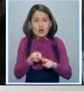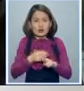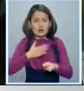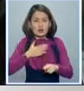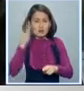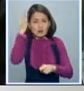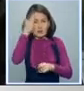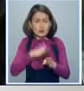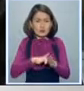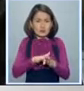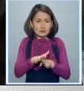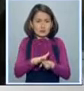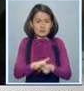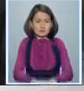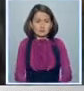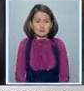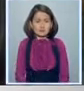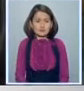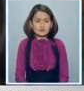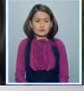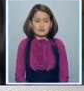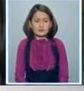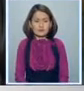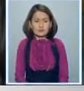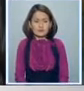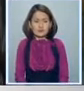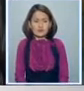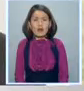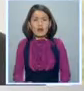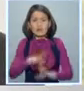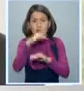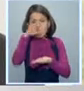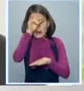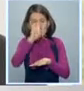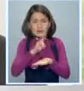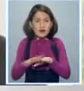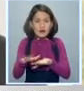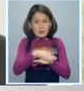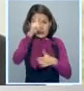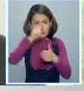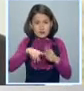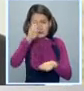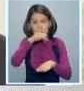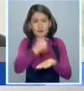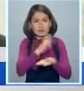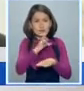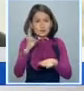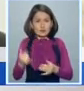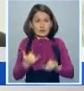енді осы жолдары өте дұрыс қой деп ойлаймын. Қазір ешкім оған шек келтіре алмайды. Талай мемлекетті аралап жүрміз ғой.